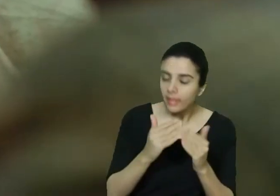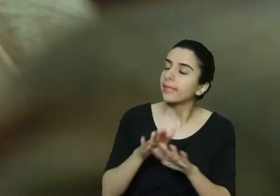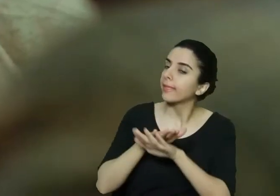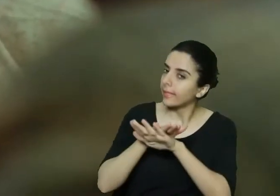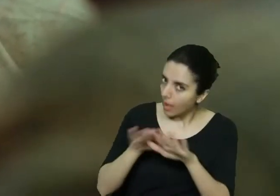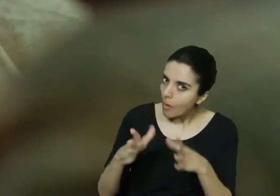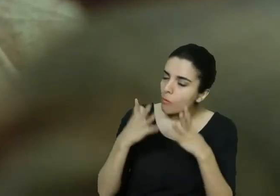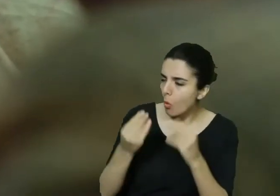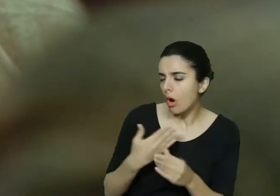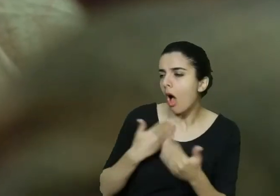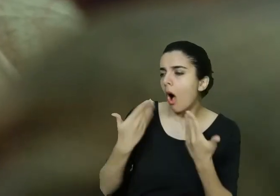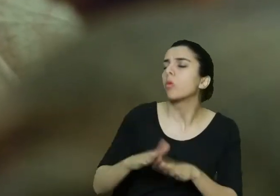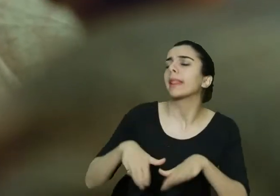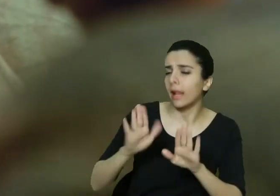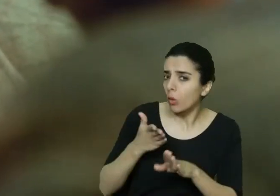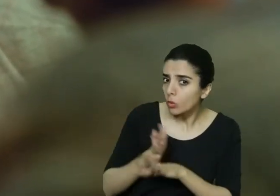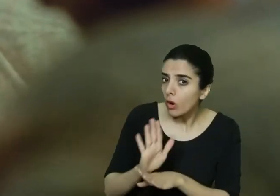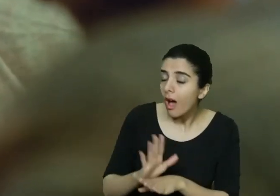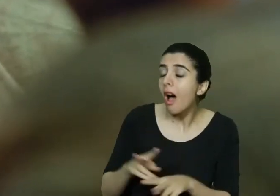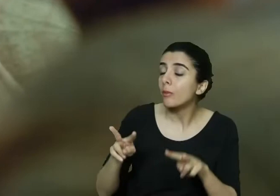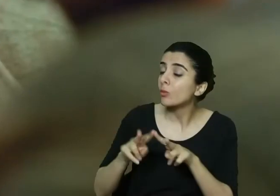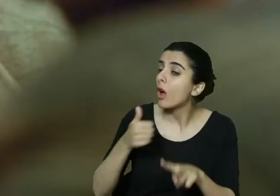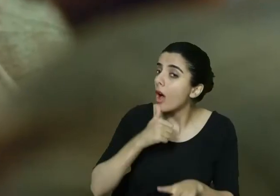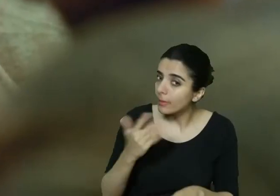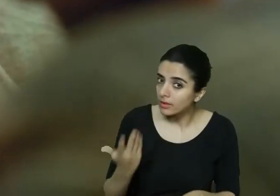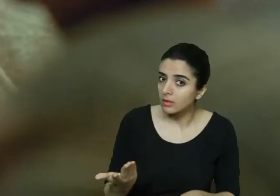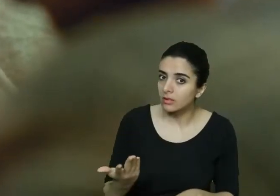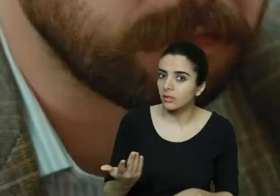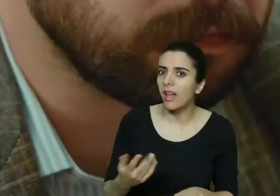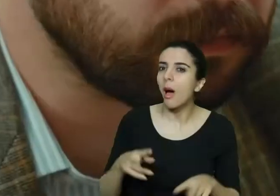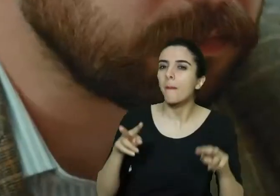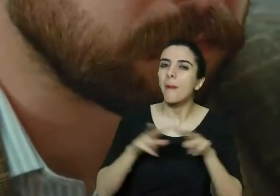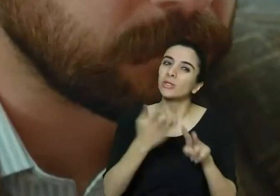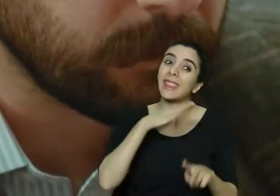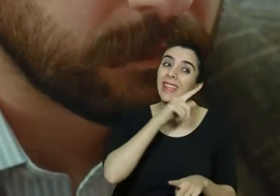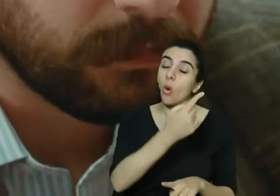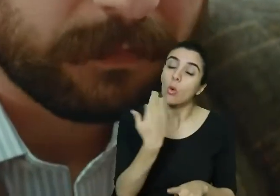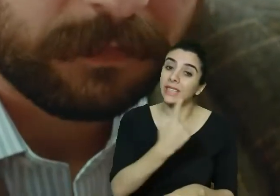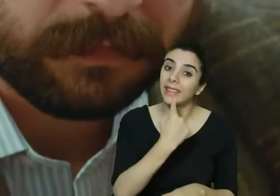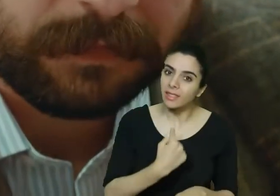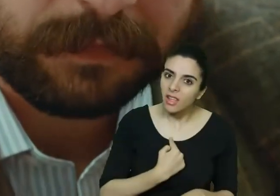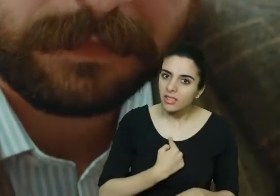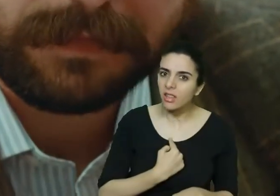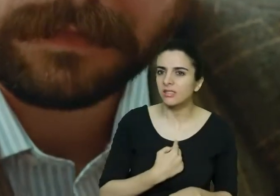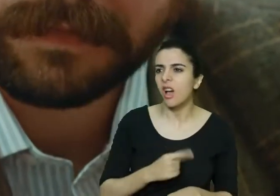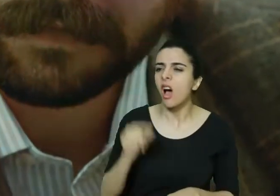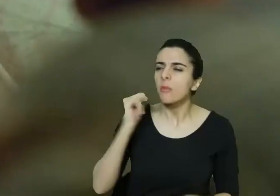tamam. Yoktur da. Bak Memdu abi. Mahsun dede dediydi ki, sövene